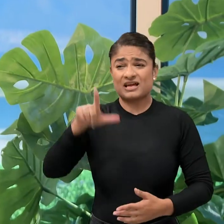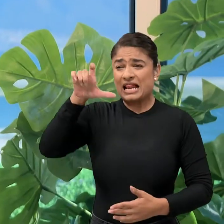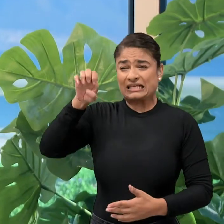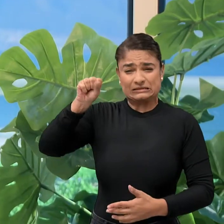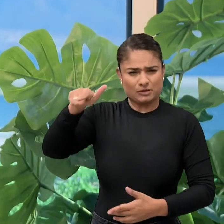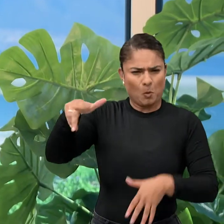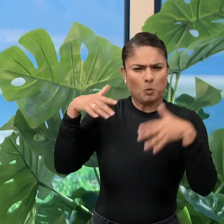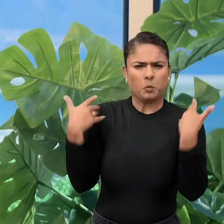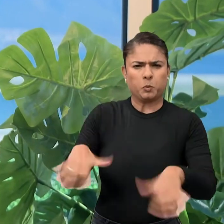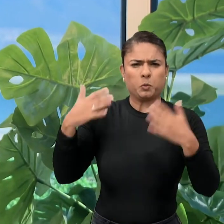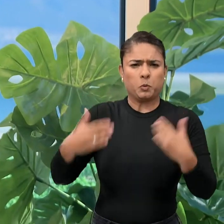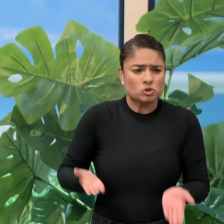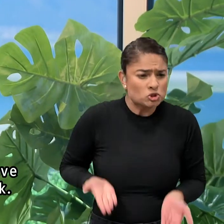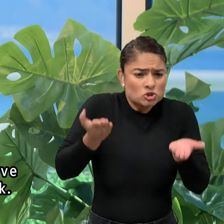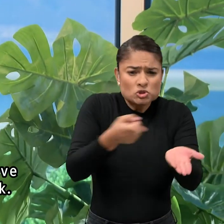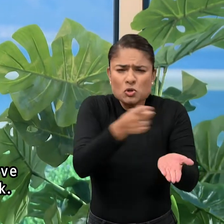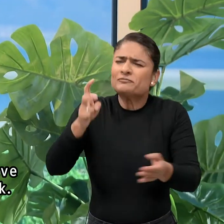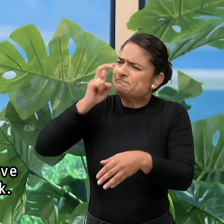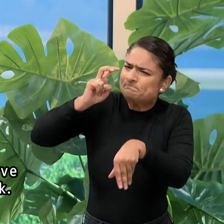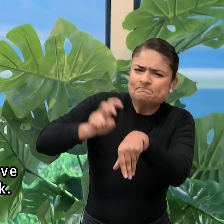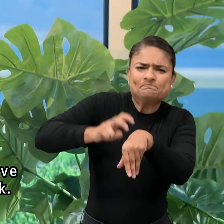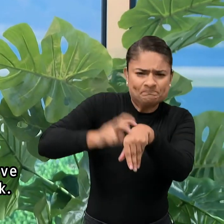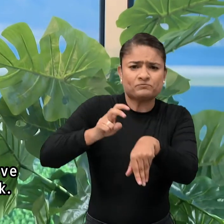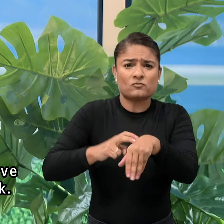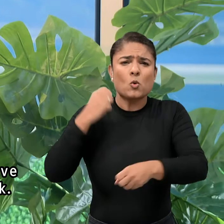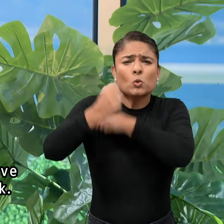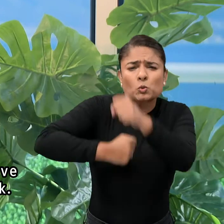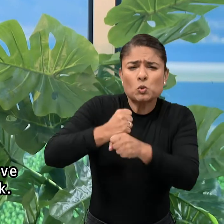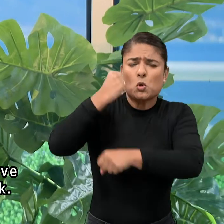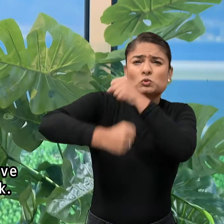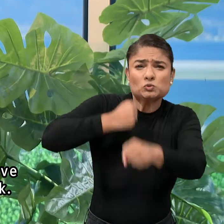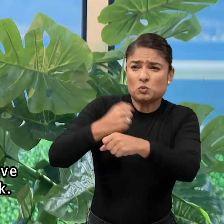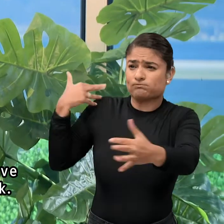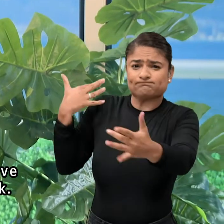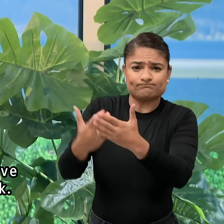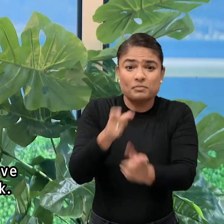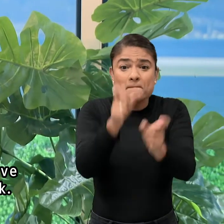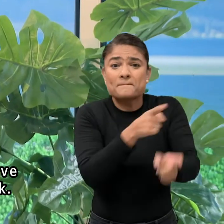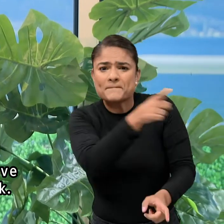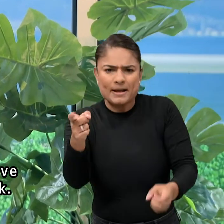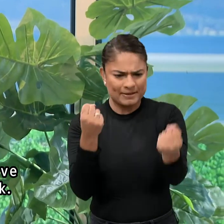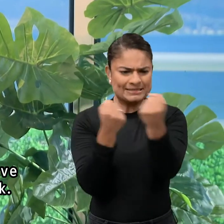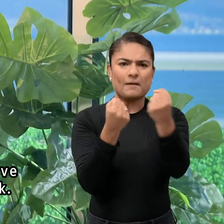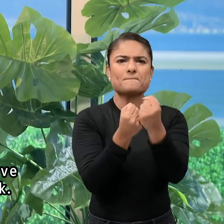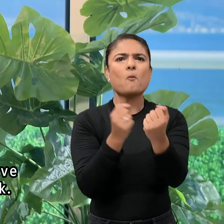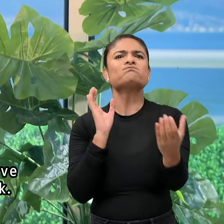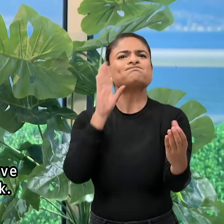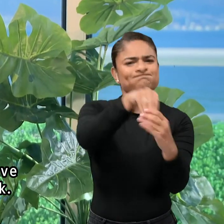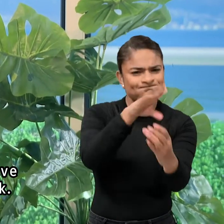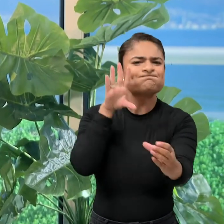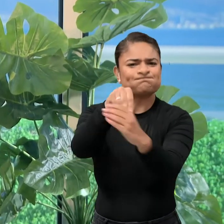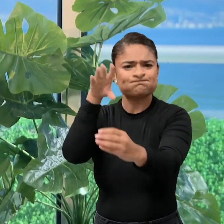Lesa het 'n broodnodige diens gestig. En ek weet dat ek jare gelede sou voordeel trek uit die